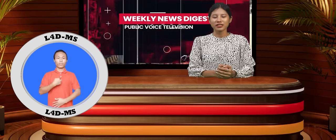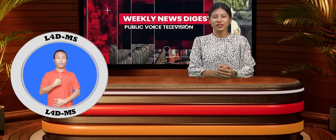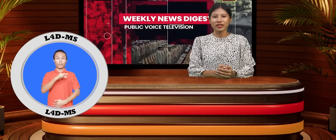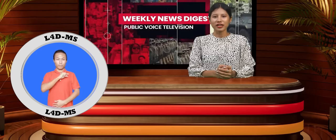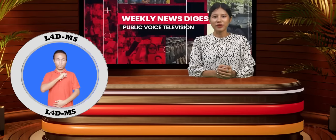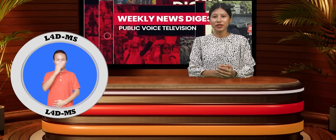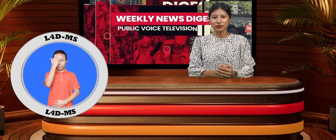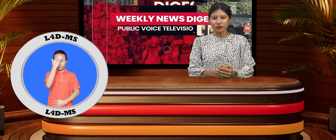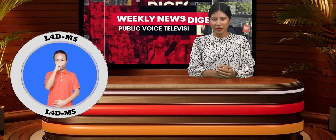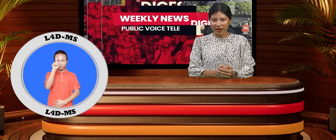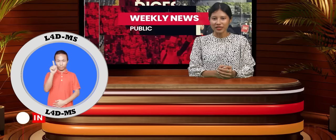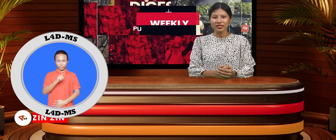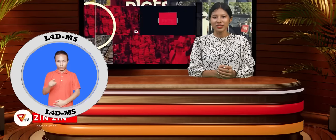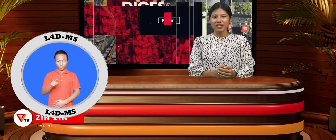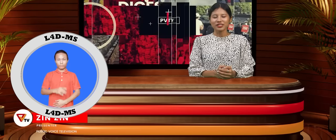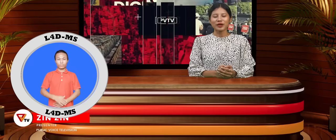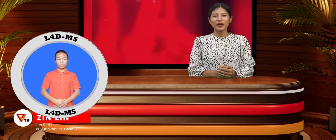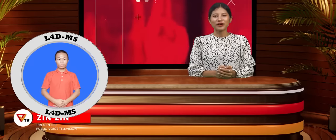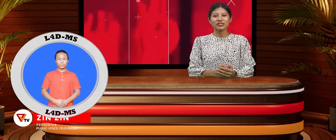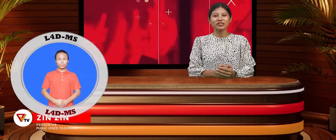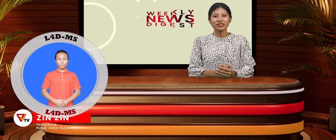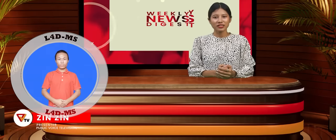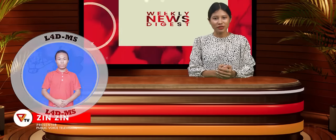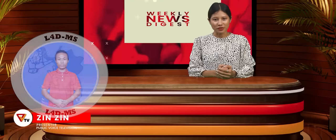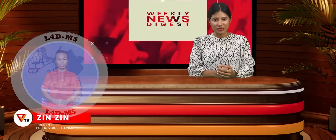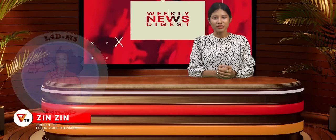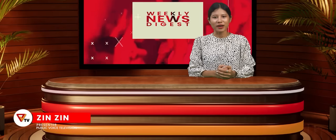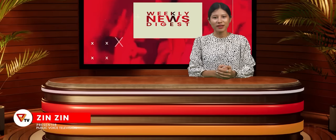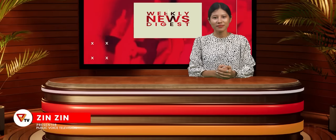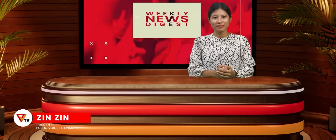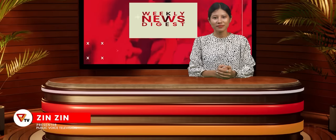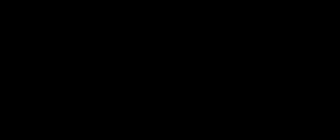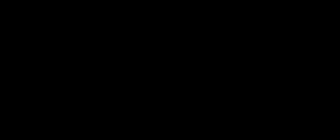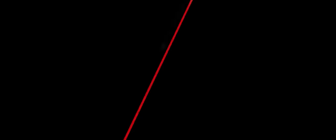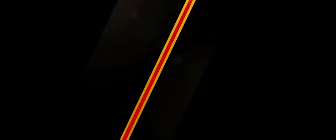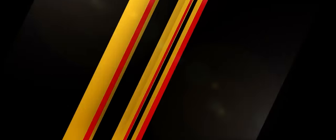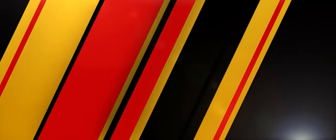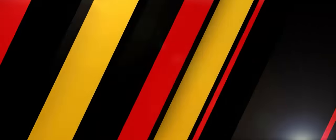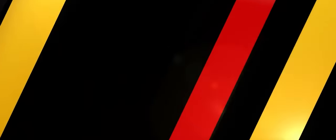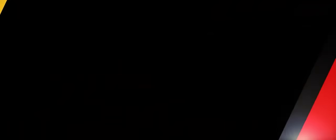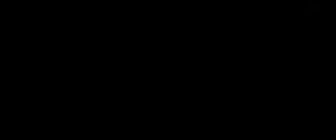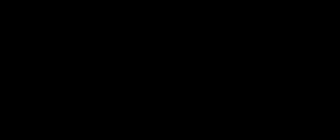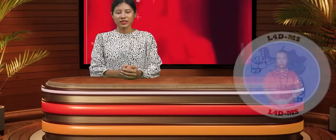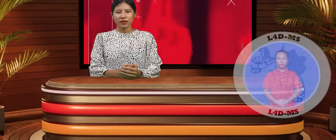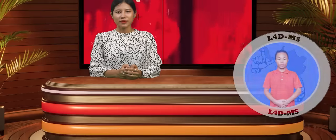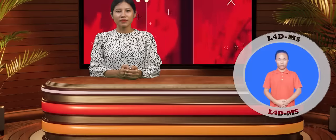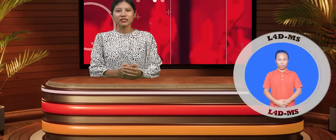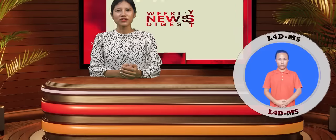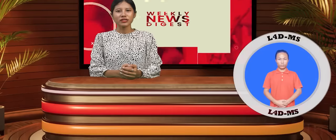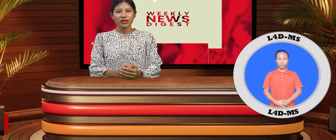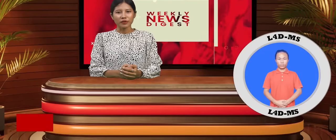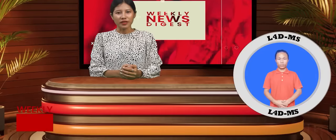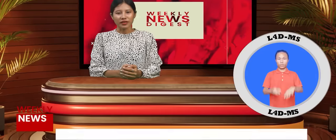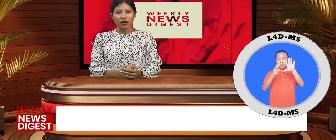င်းတိုင်းချက်အစီအစဉ်ကနေပြန်လည်ကြိုဆိုလိုက်ပါရစေ။ကျွန်မကတော့အစီအစဉ်တင်ဆက်သူစင်စင်ပါ။ပထမ